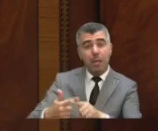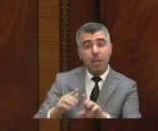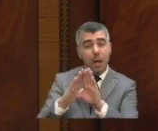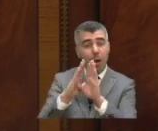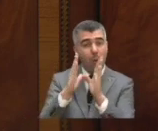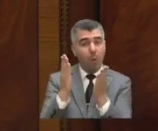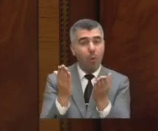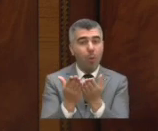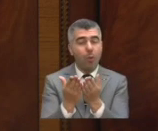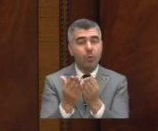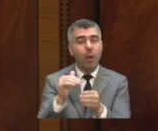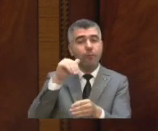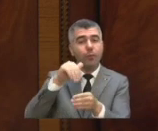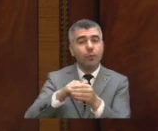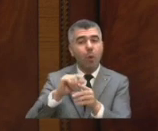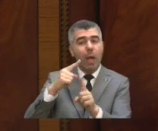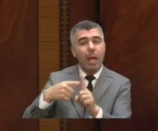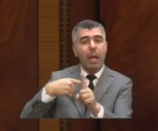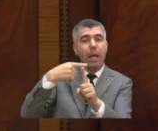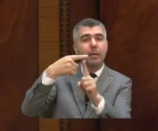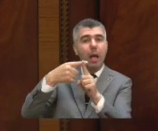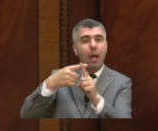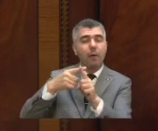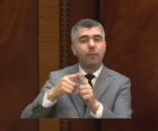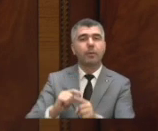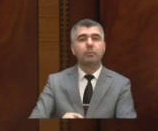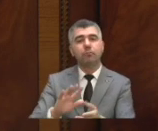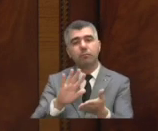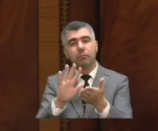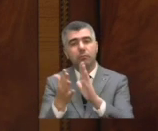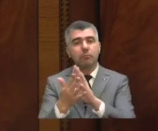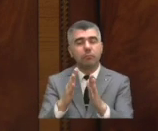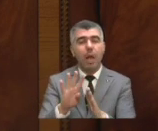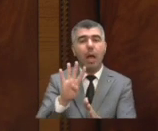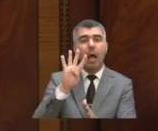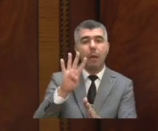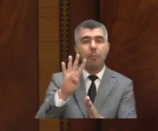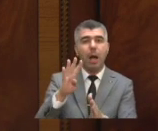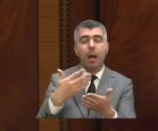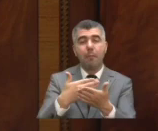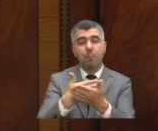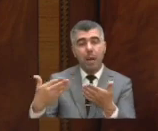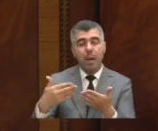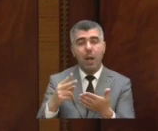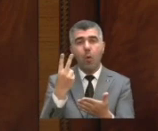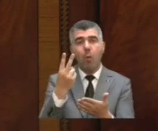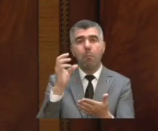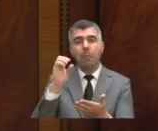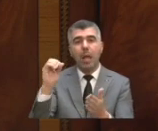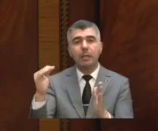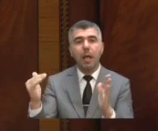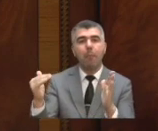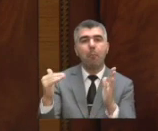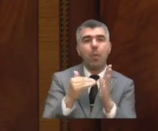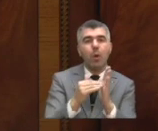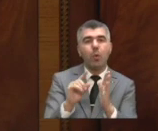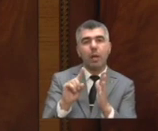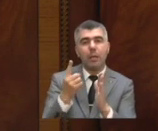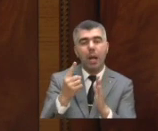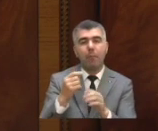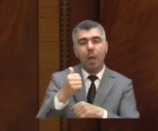للدوله نفقات اضافيه تقدر برب المليار و2 مليون درهم